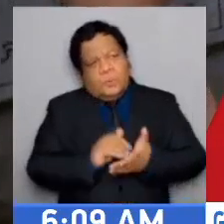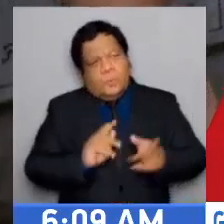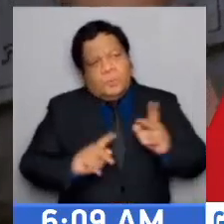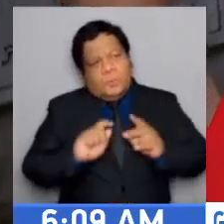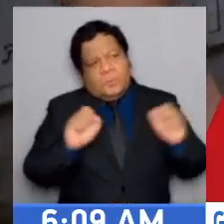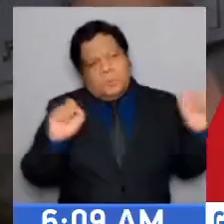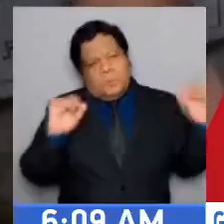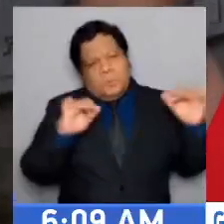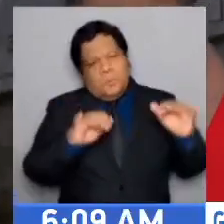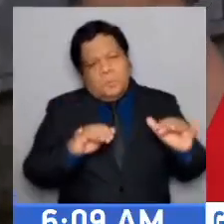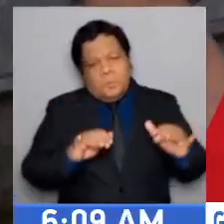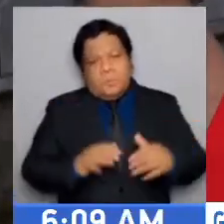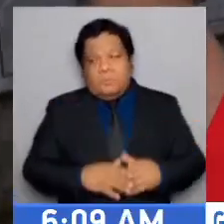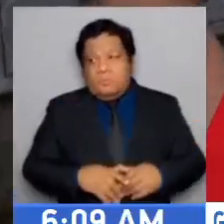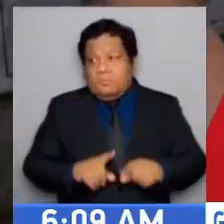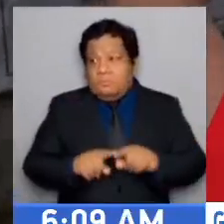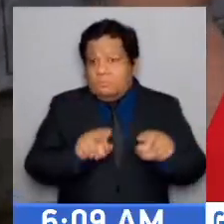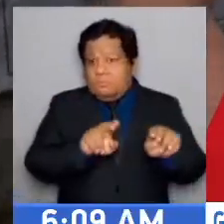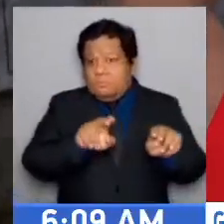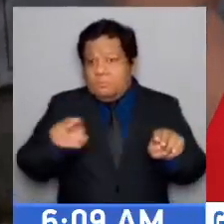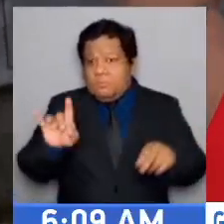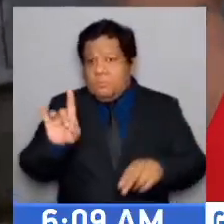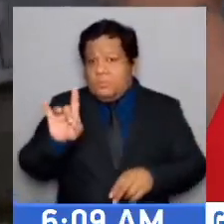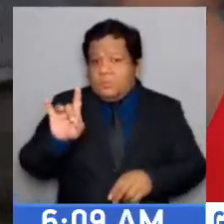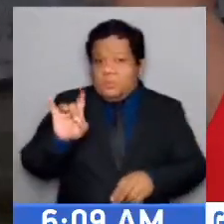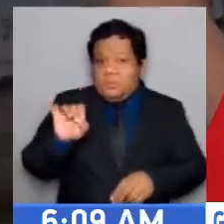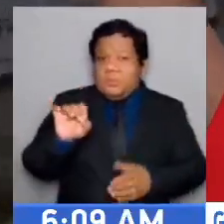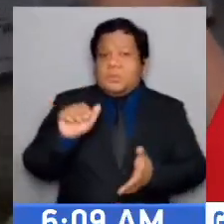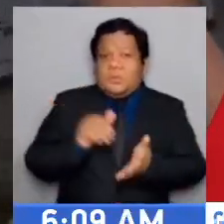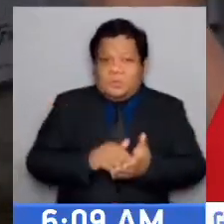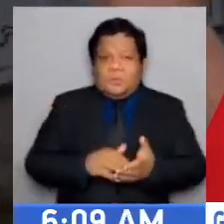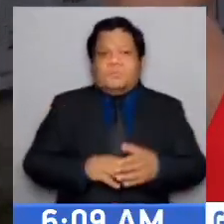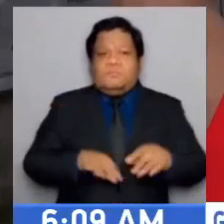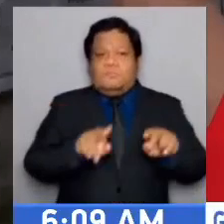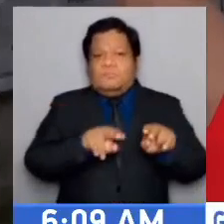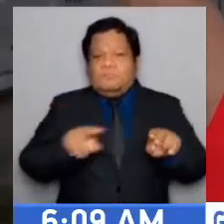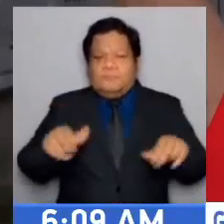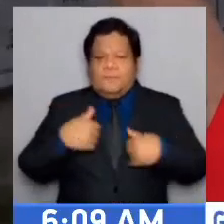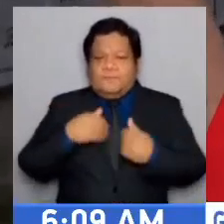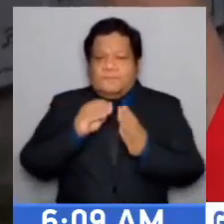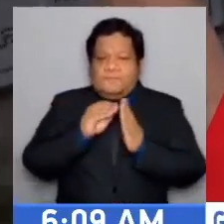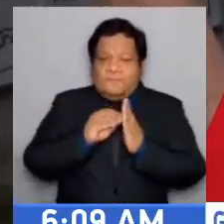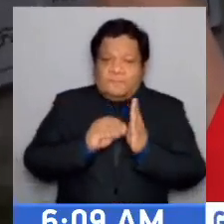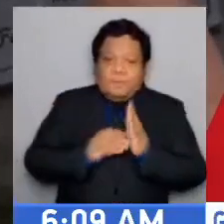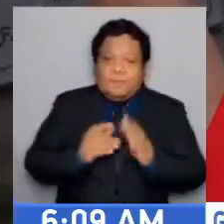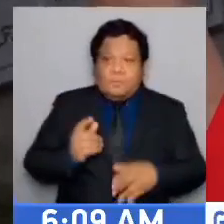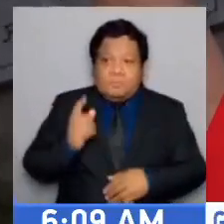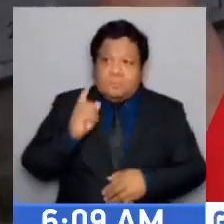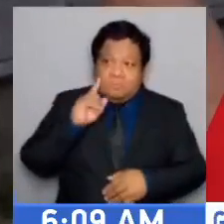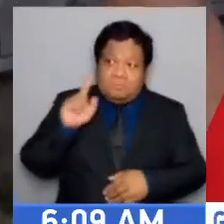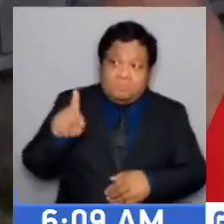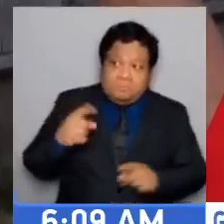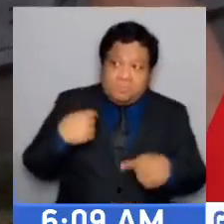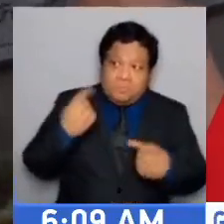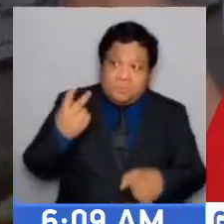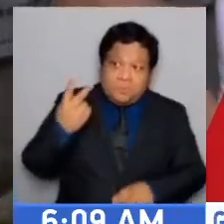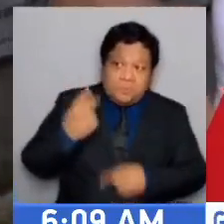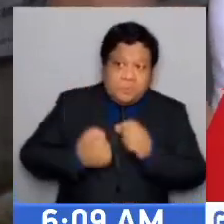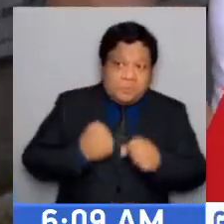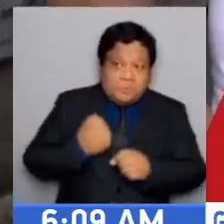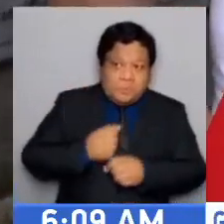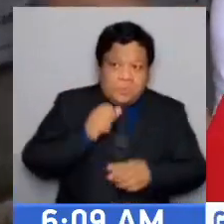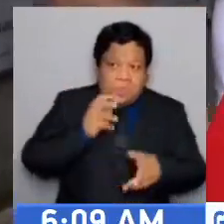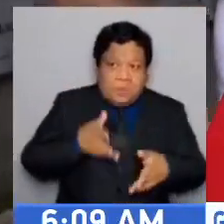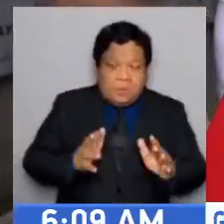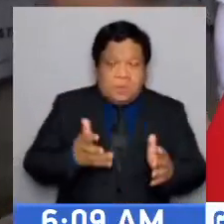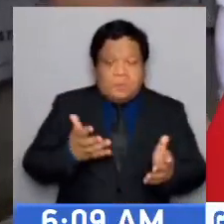yung nakahimlay dito. 80,000 po ang nakahimlay po dito. At sa tingin nyo ho dahil 2 taon na hindi pinayagan, nga, parang kung gusto